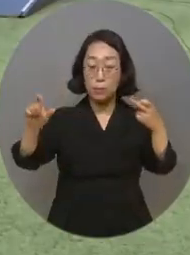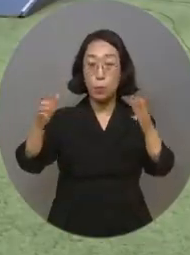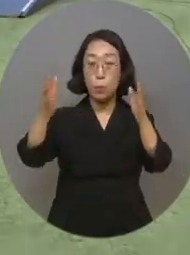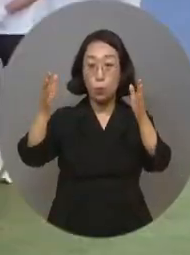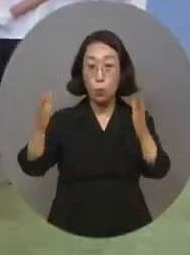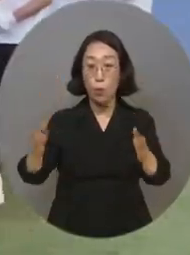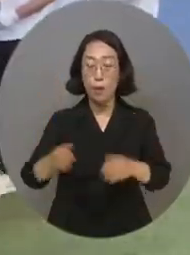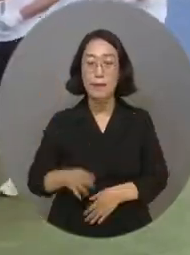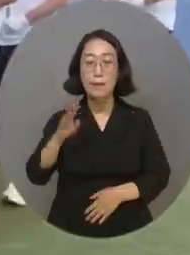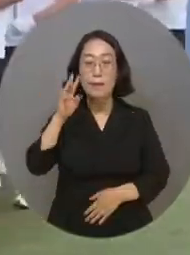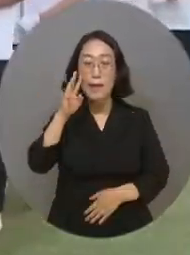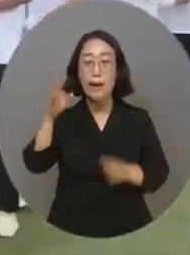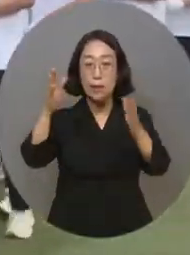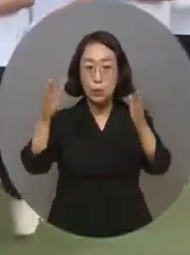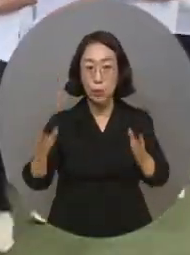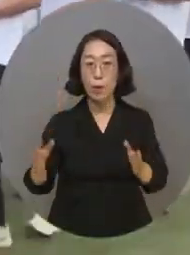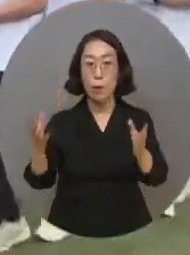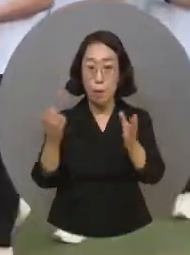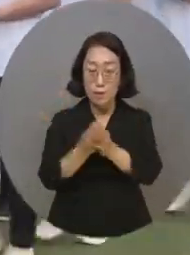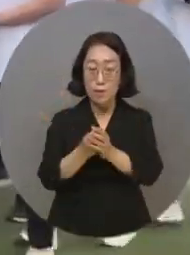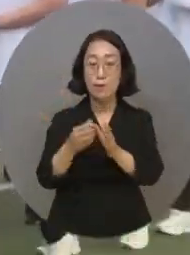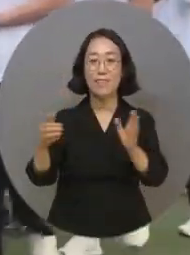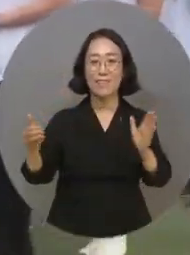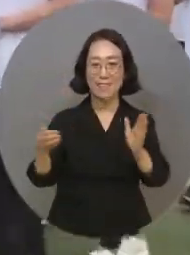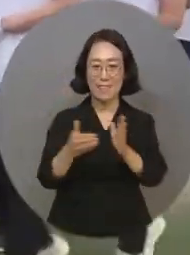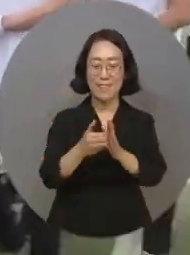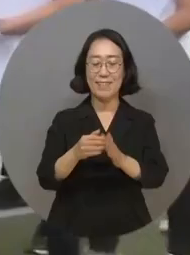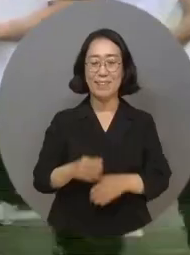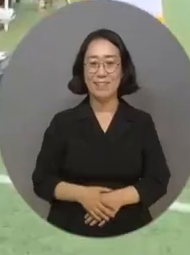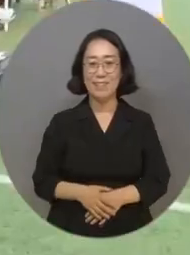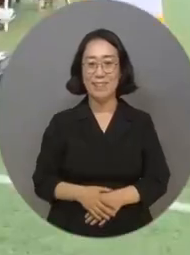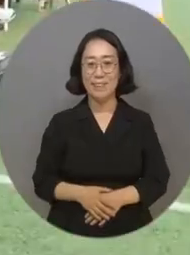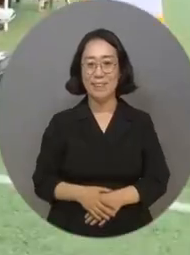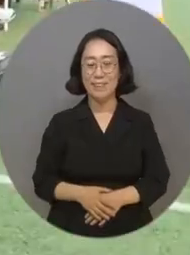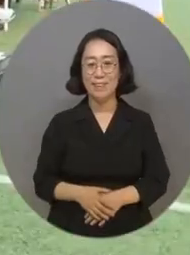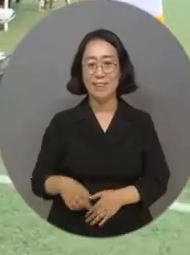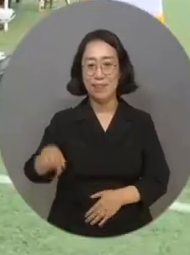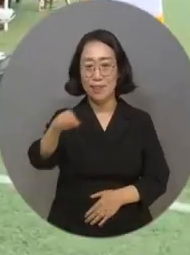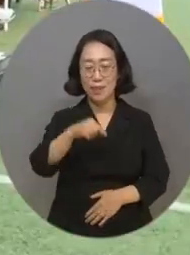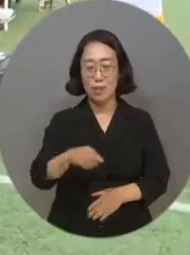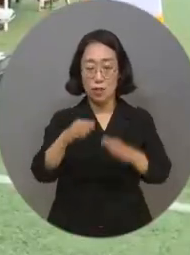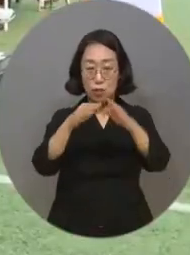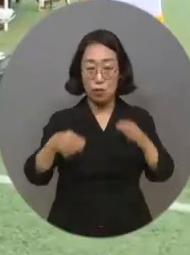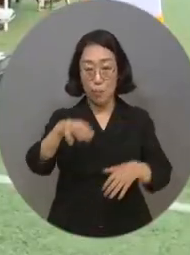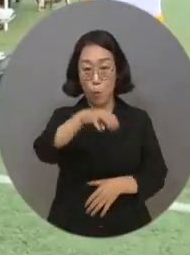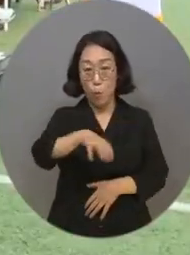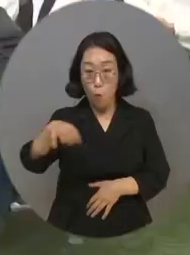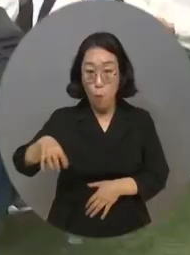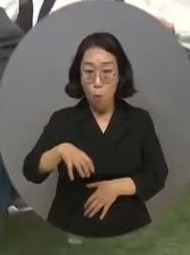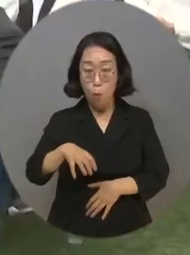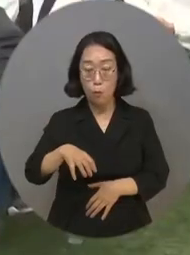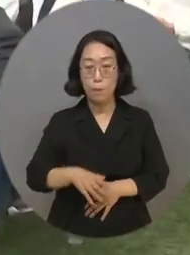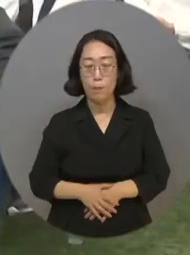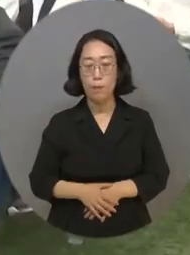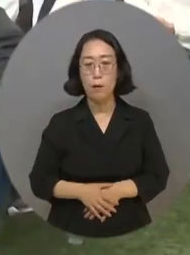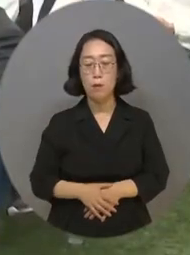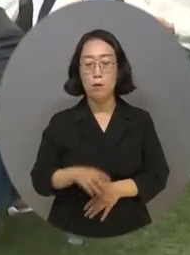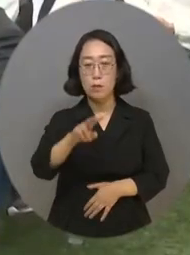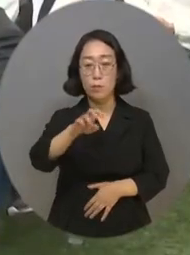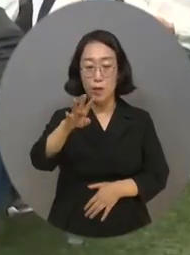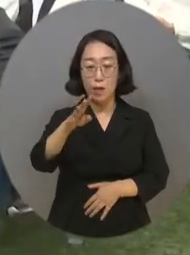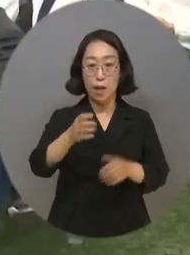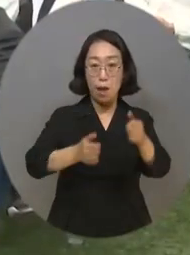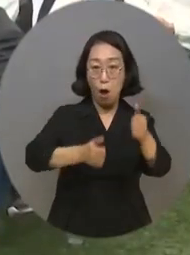15일까지 4일간 완도군 일원에서 열렸습니다. 전남 지역 22개 시군 선수단이 24개